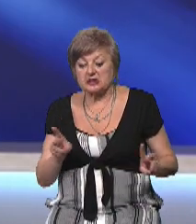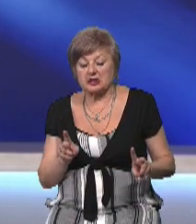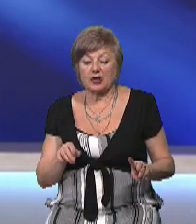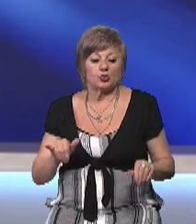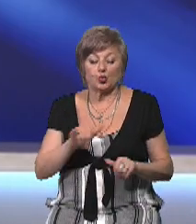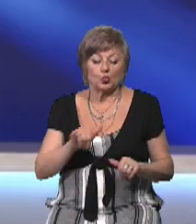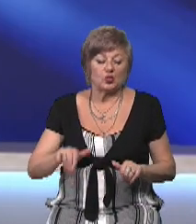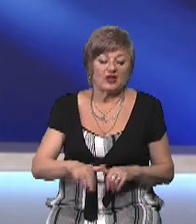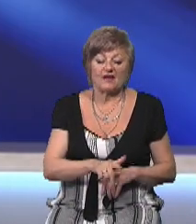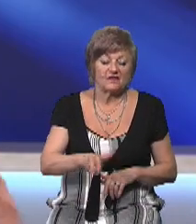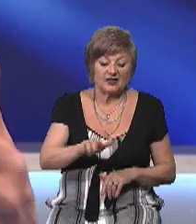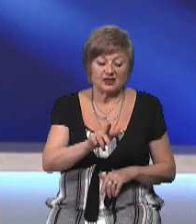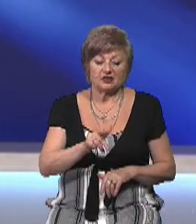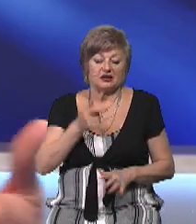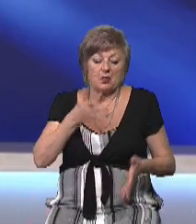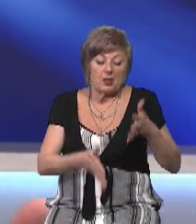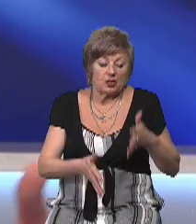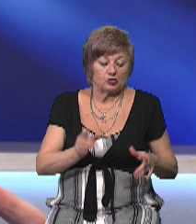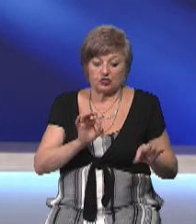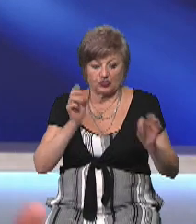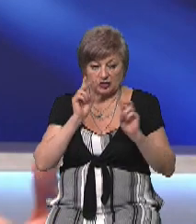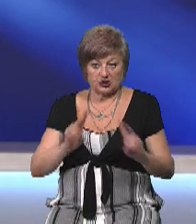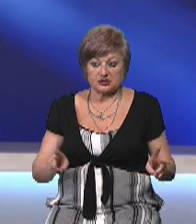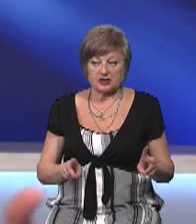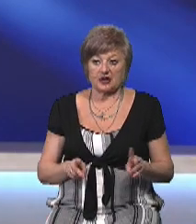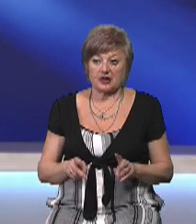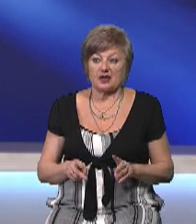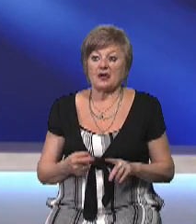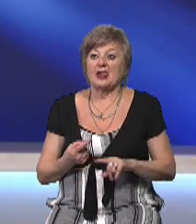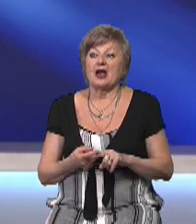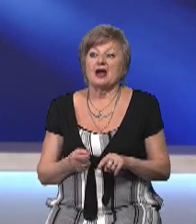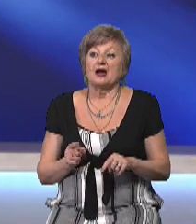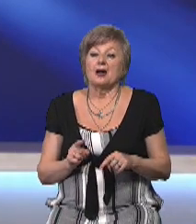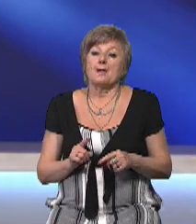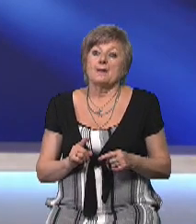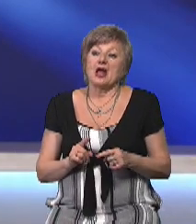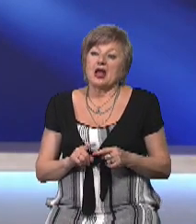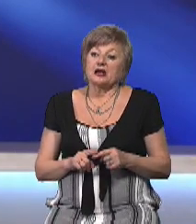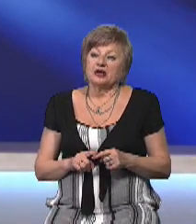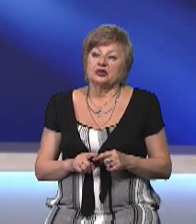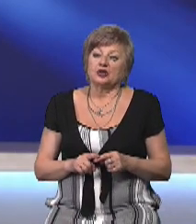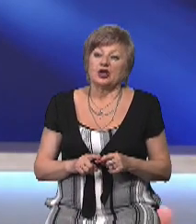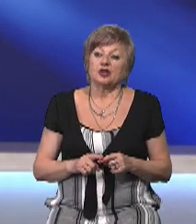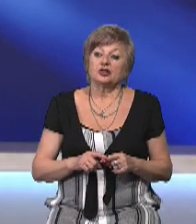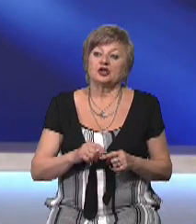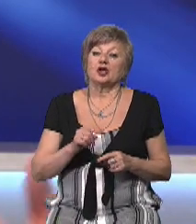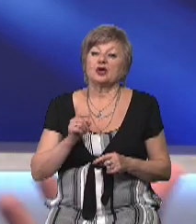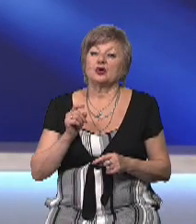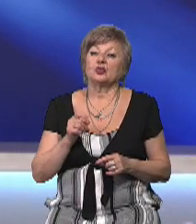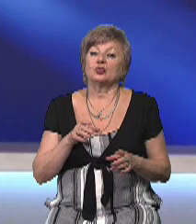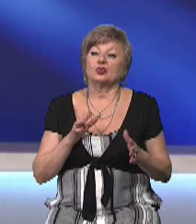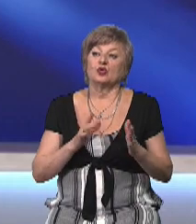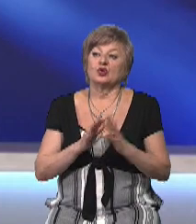де вийти можна. І по суті, цей потік, який перемелює цих людей,